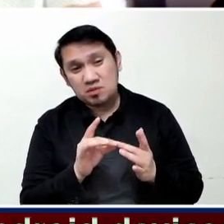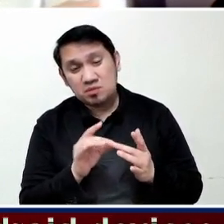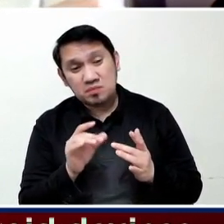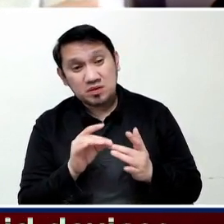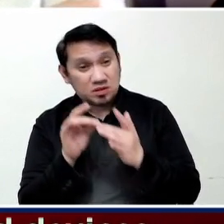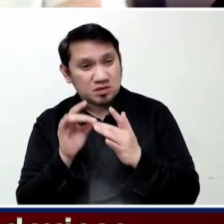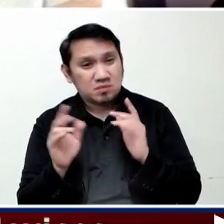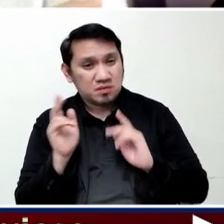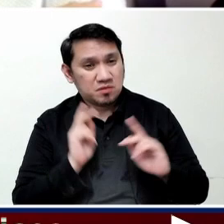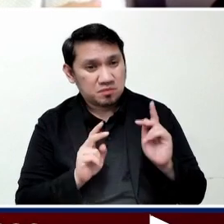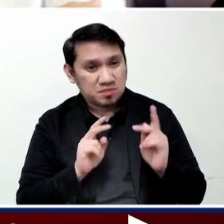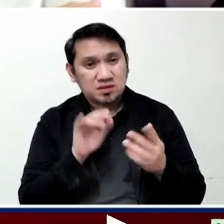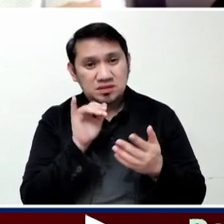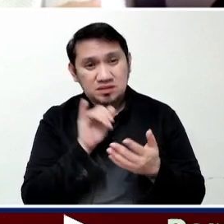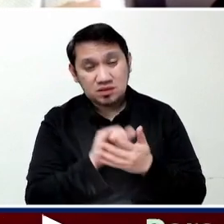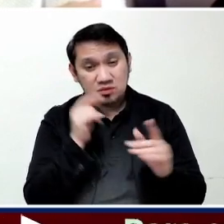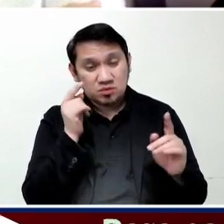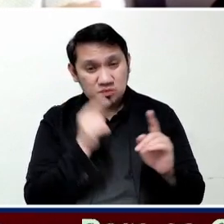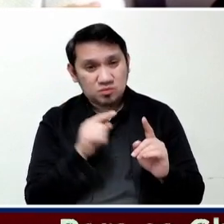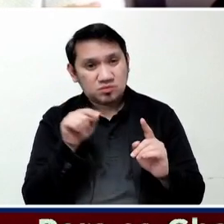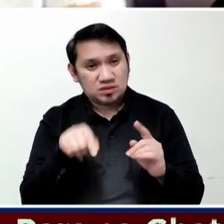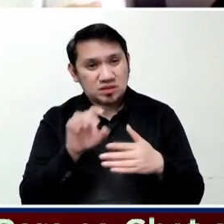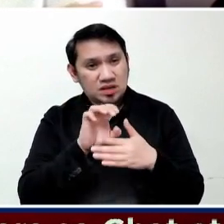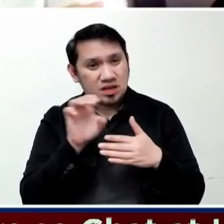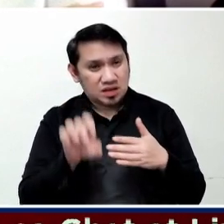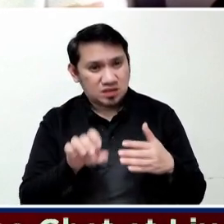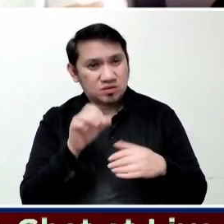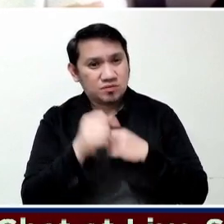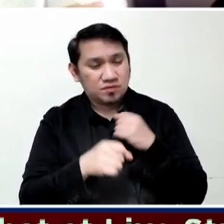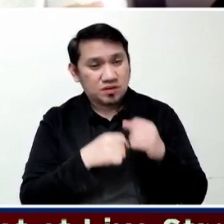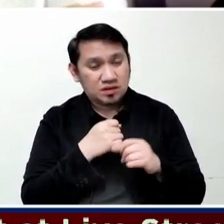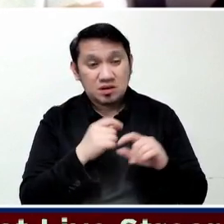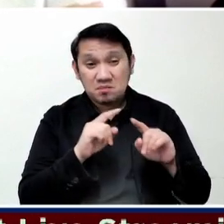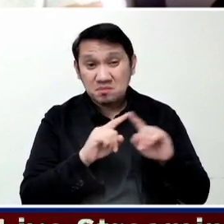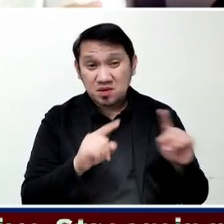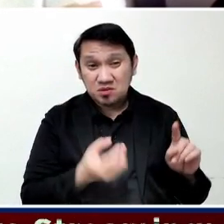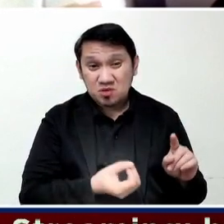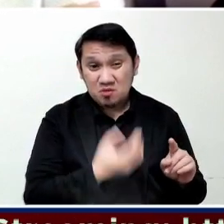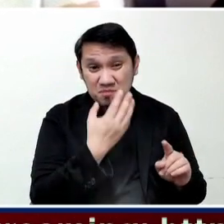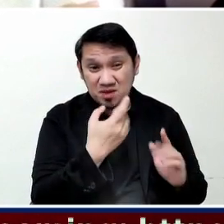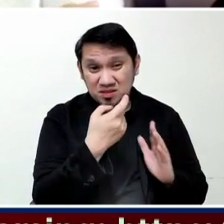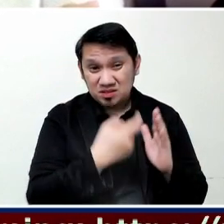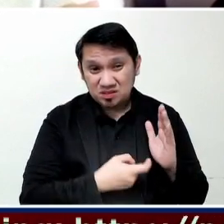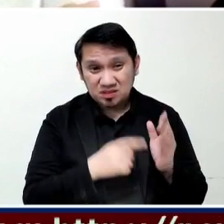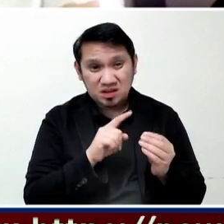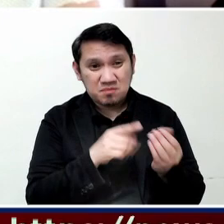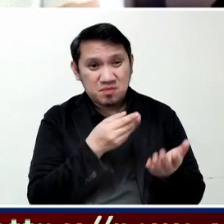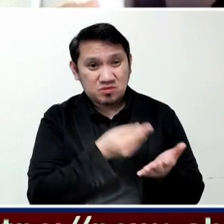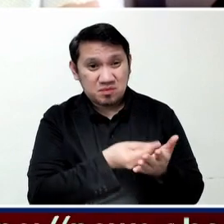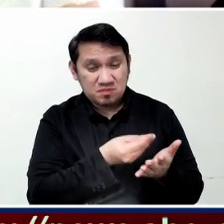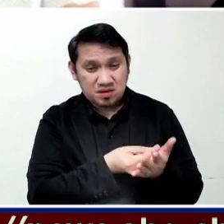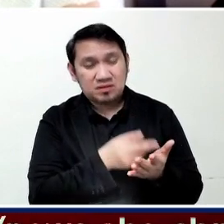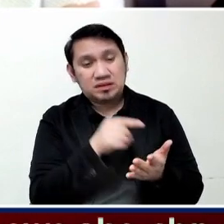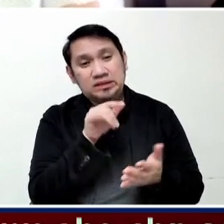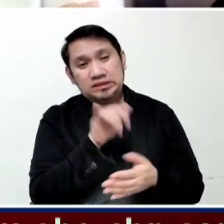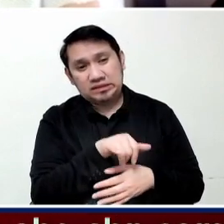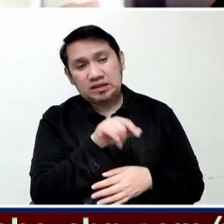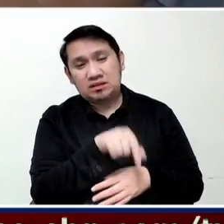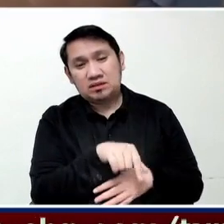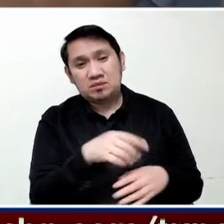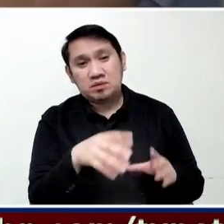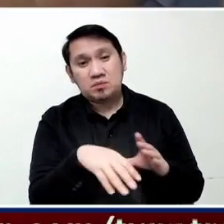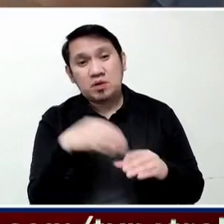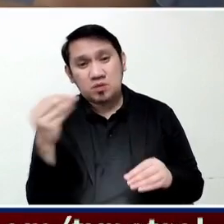ang target doon ay end of the year. Pero itong sa rates, on the financial, yun yung ilalabas